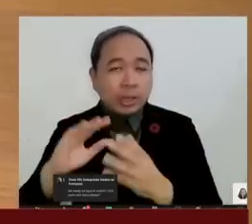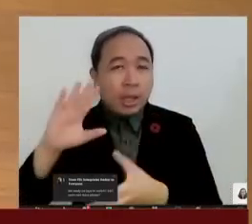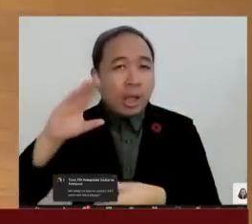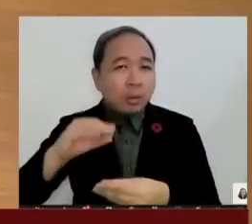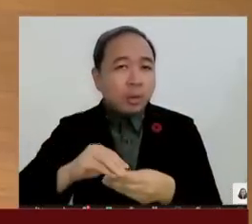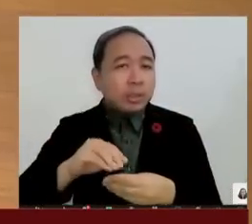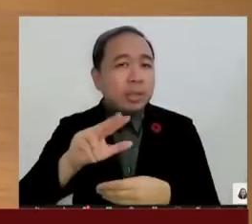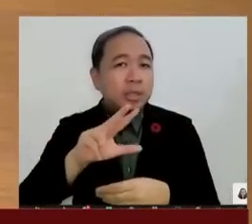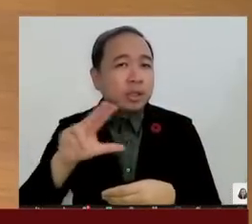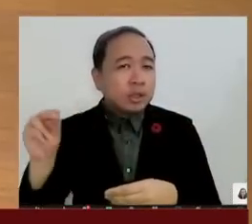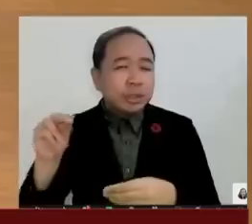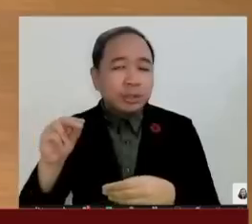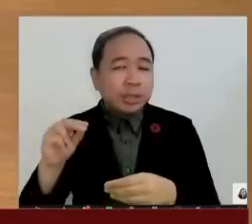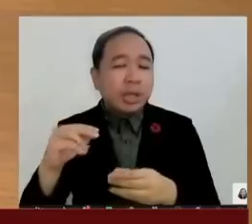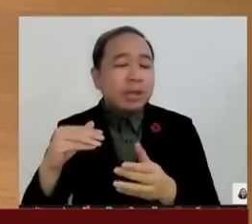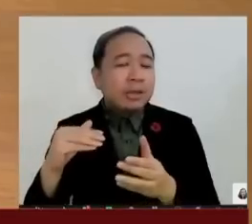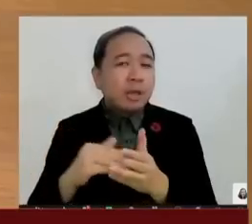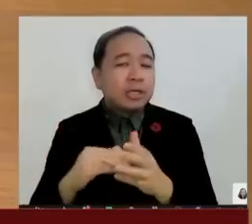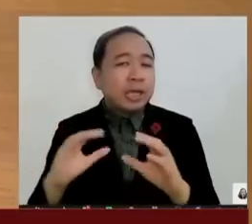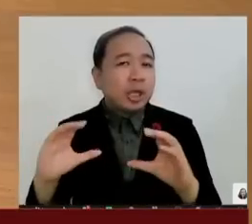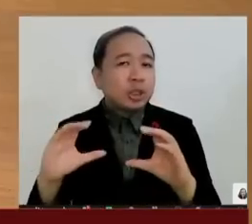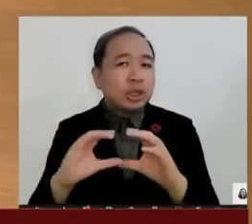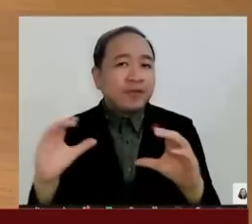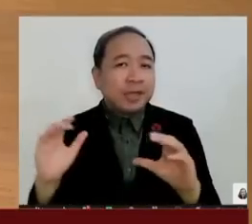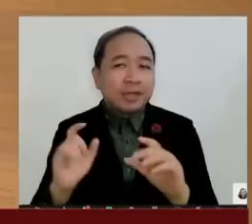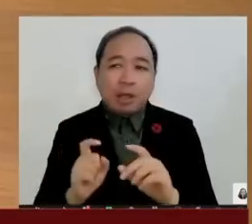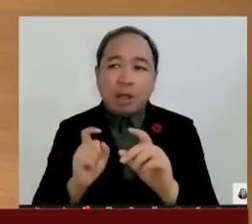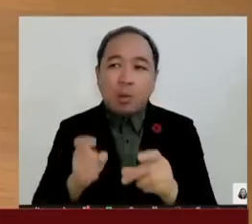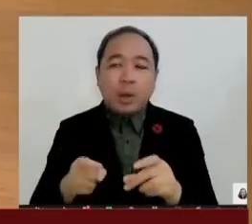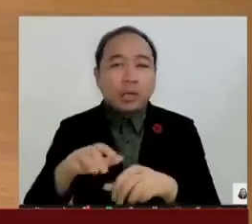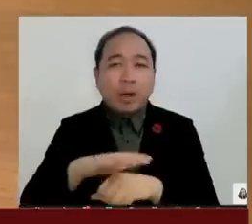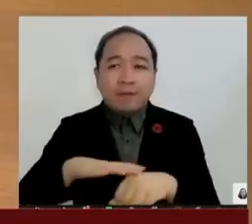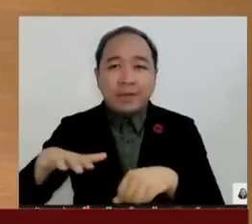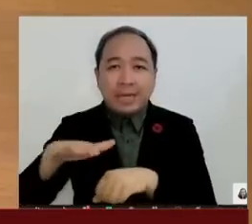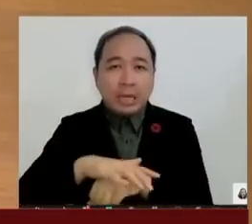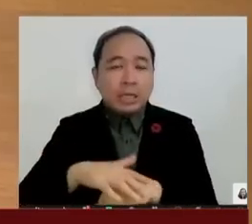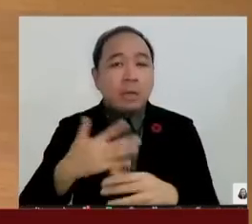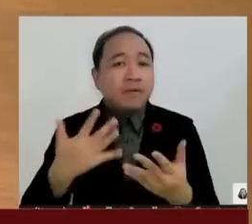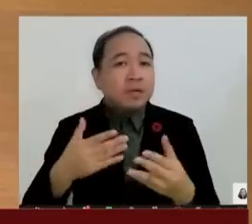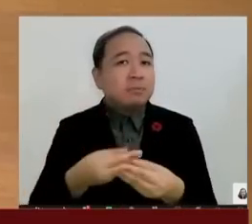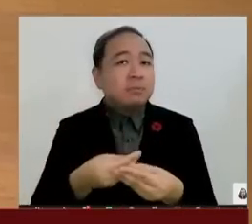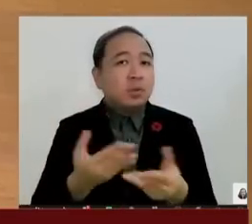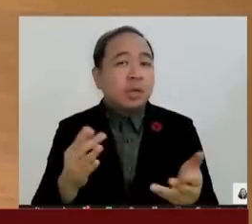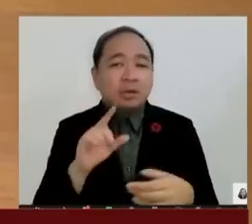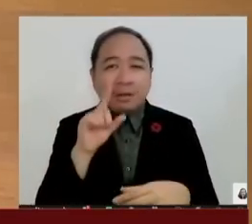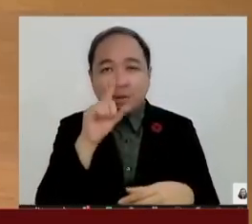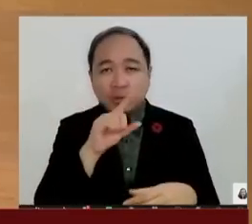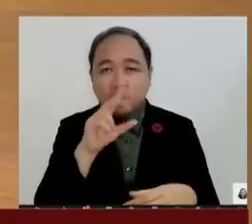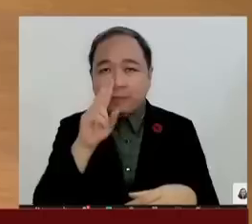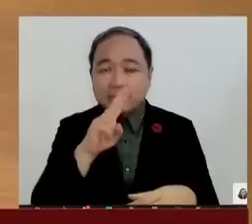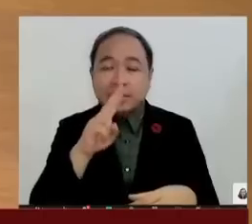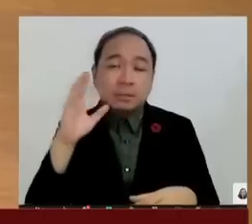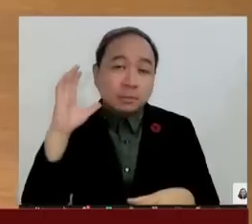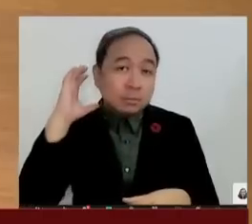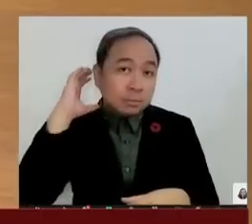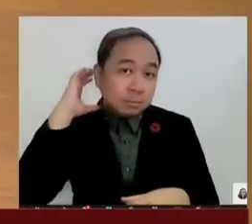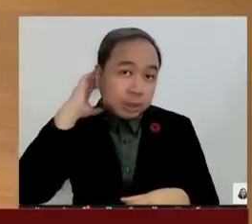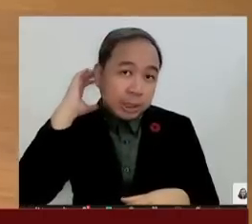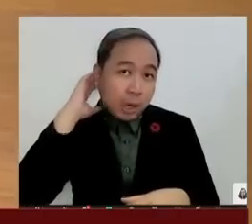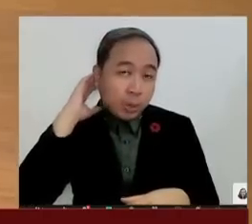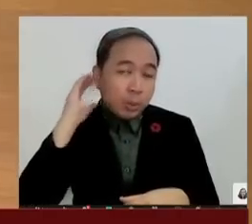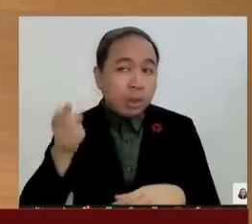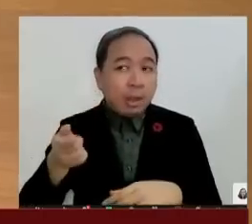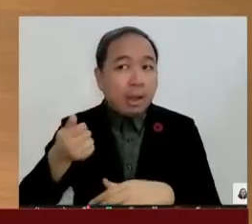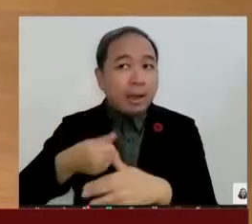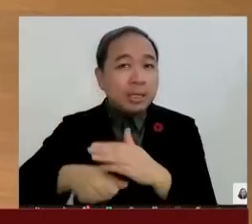of Eligibility of Lot Award ang naipamahagi sa Luzon, sa Visayas at sa Mindanao sa ilalim ng sari-saring